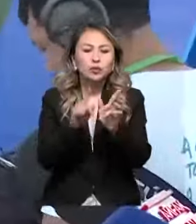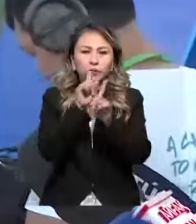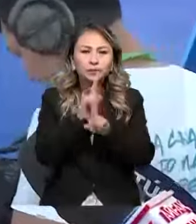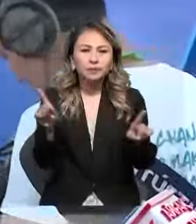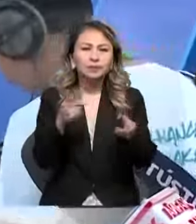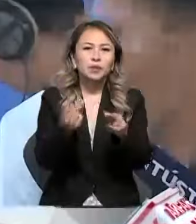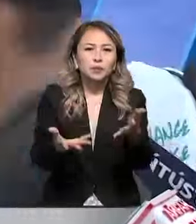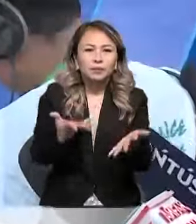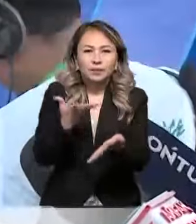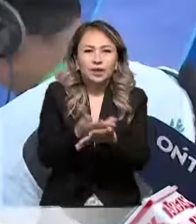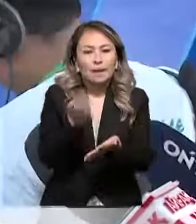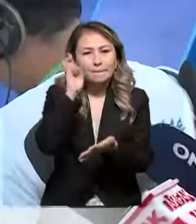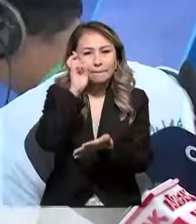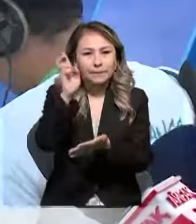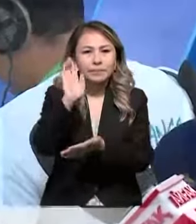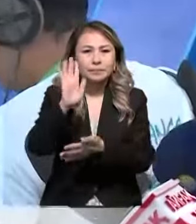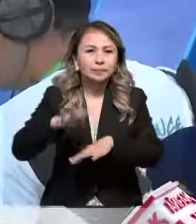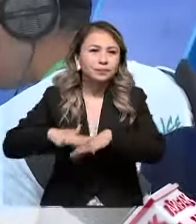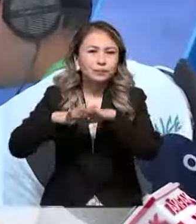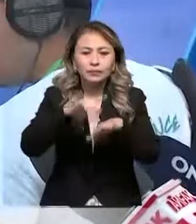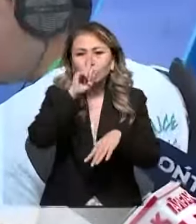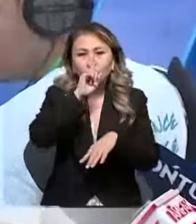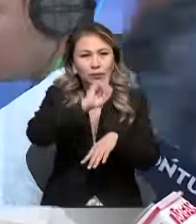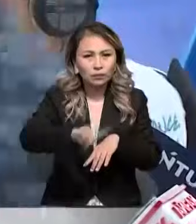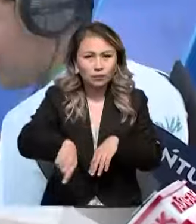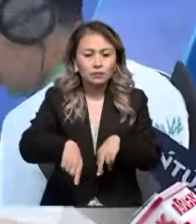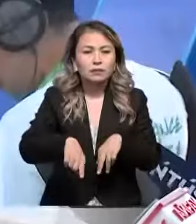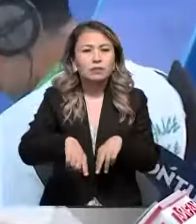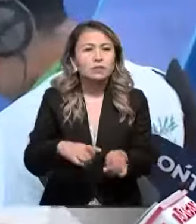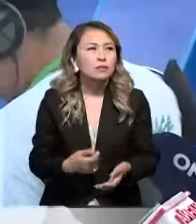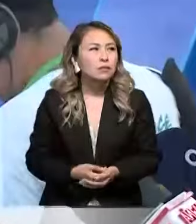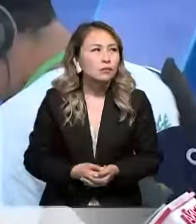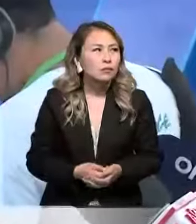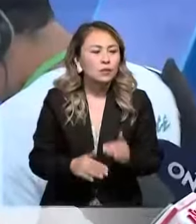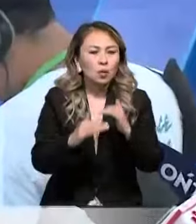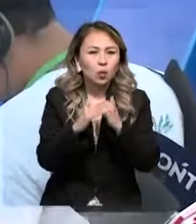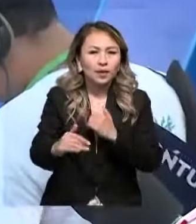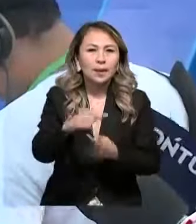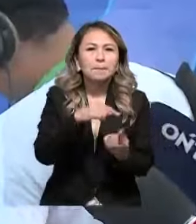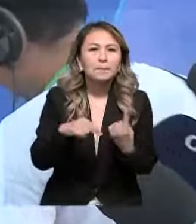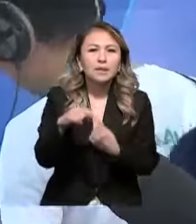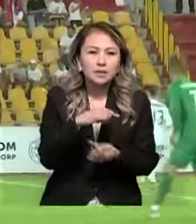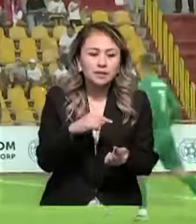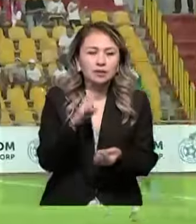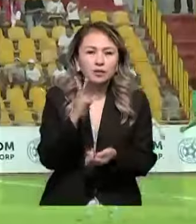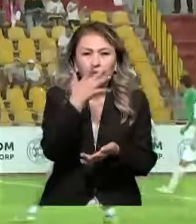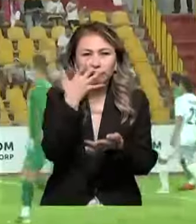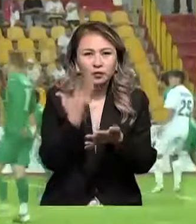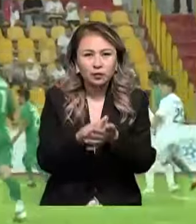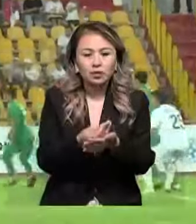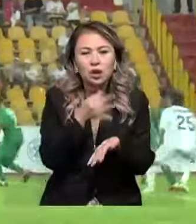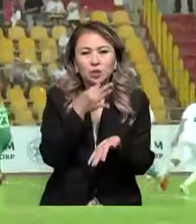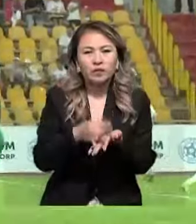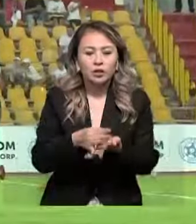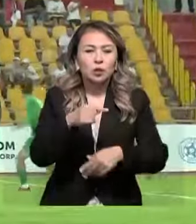жобаға бюджеттен, яғни мемлекеттен ақша жұмсалмайды. Бұған отандық бизнес өзінің әлеуметтік